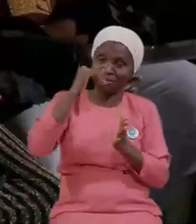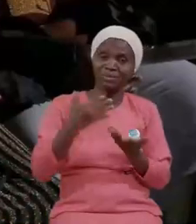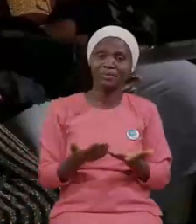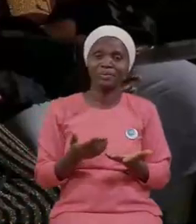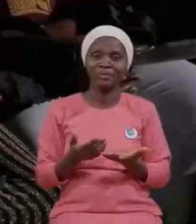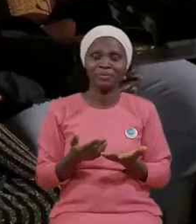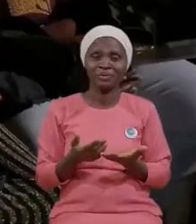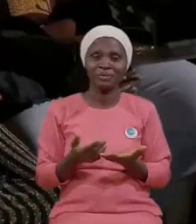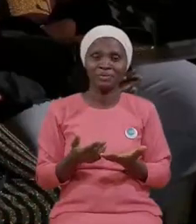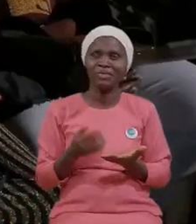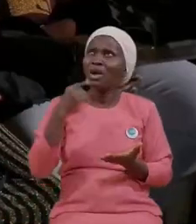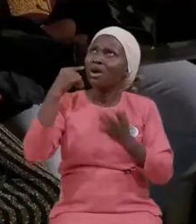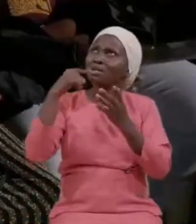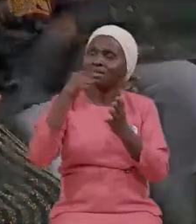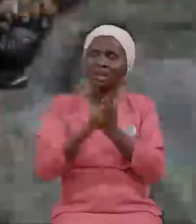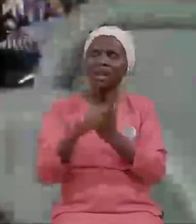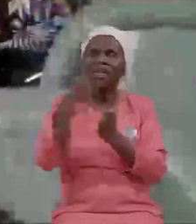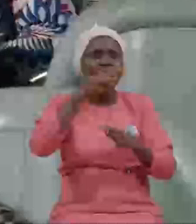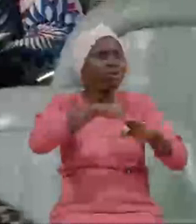Qui invoque mon nom là-bas?